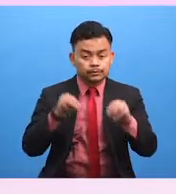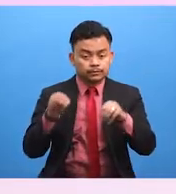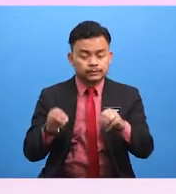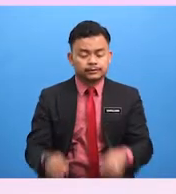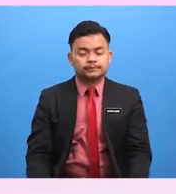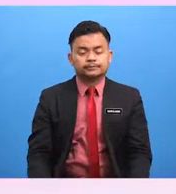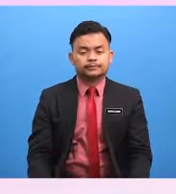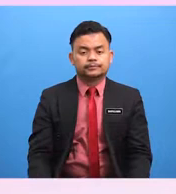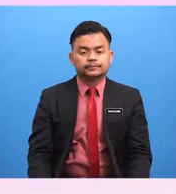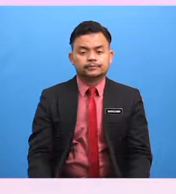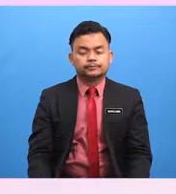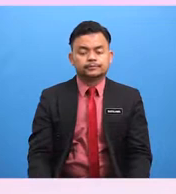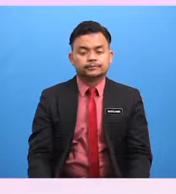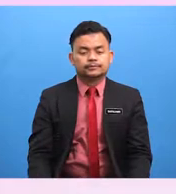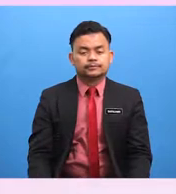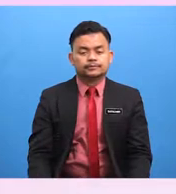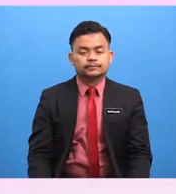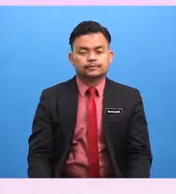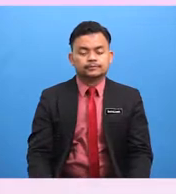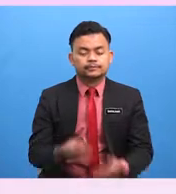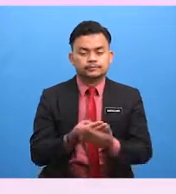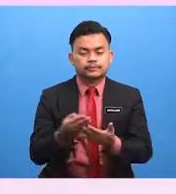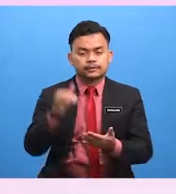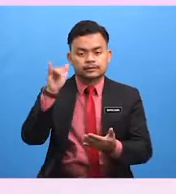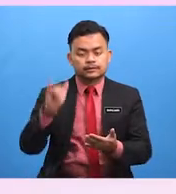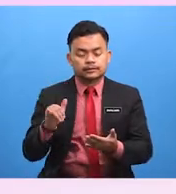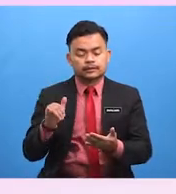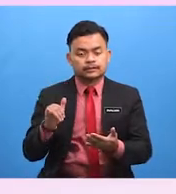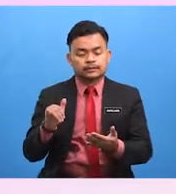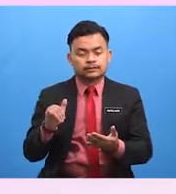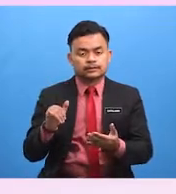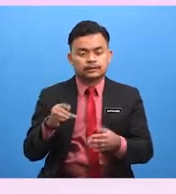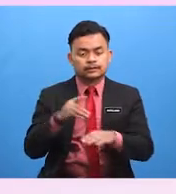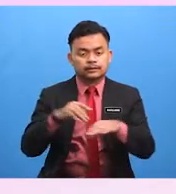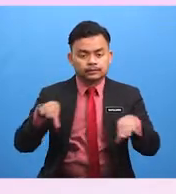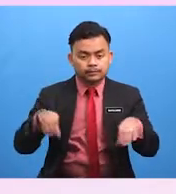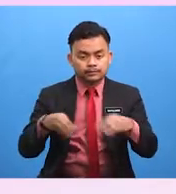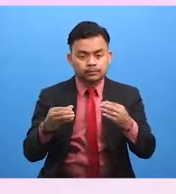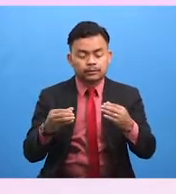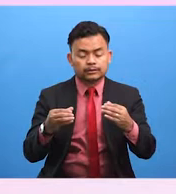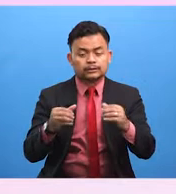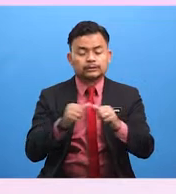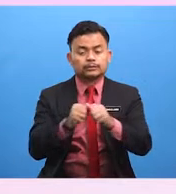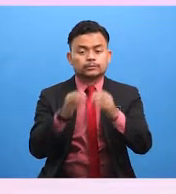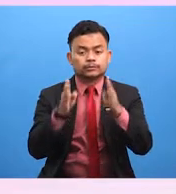Murid-murid, objek dibuat menggunakan bongkah bentuk asas mengikut